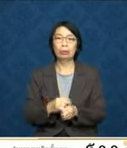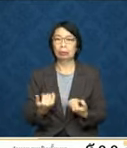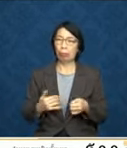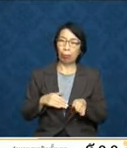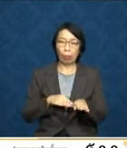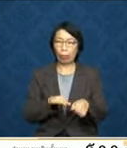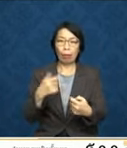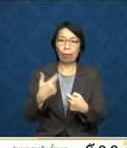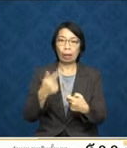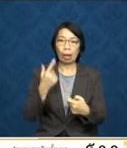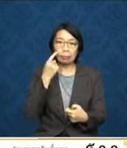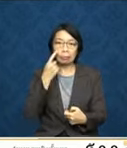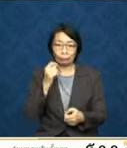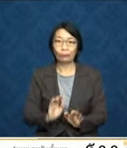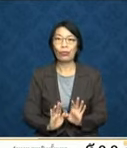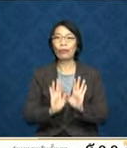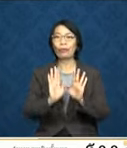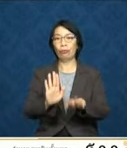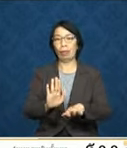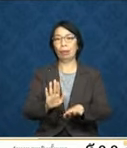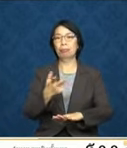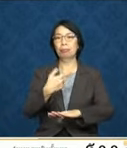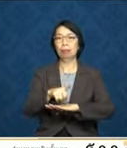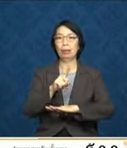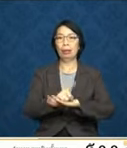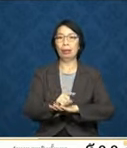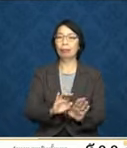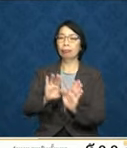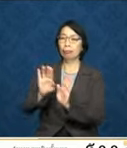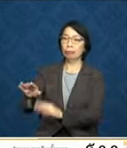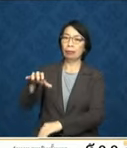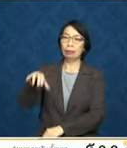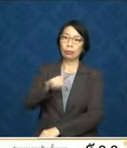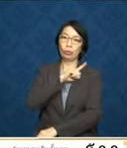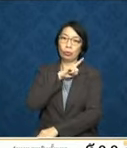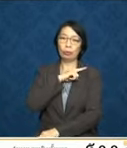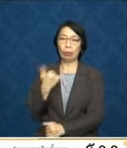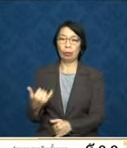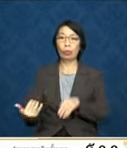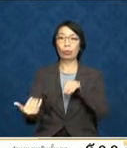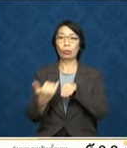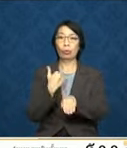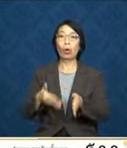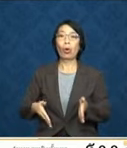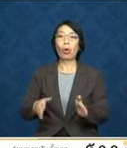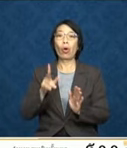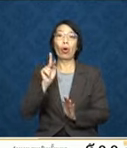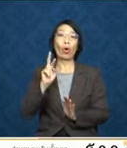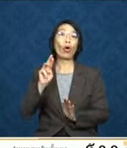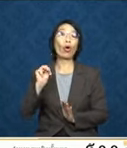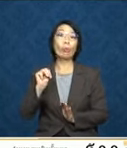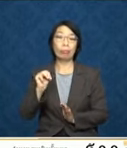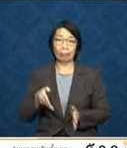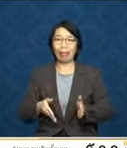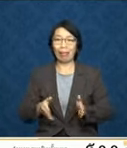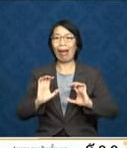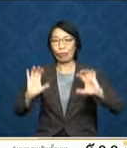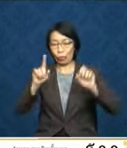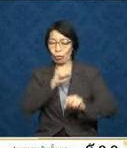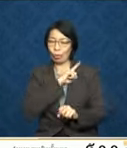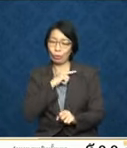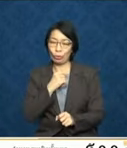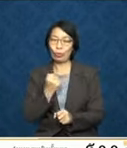ากก็ฝากท่านประธานไปยังหน่วยงานที่รับผิดชอบโดยเฉพาะกรมทางหลวงได้ลงไปดูและพิจารณ